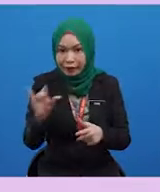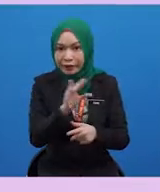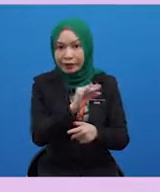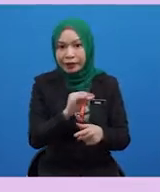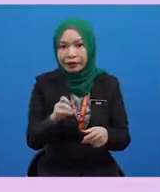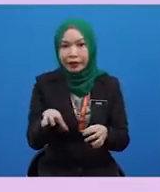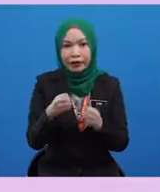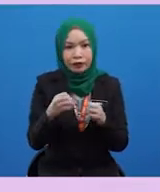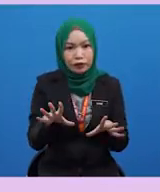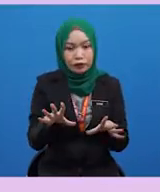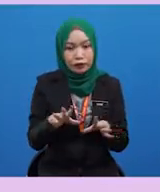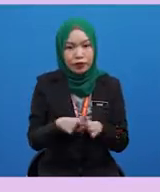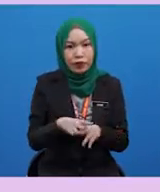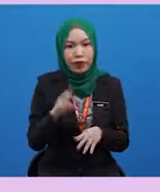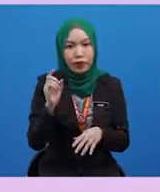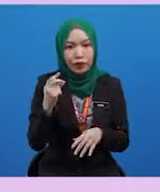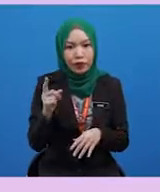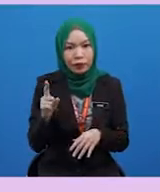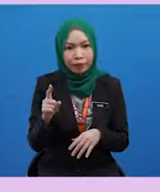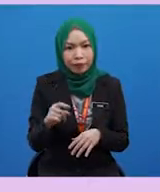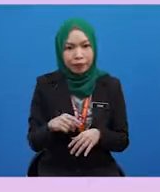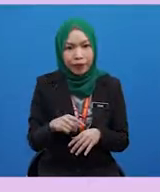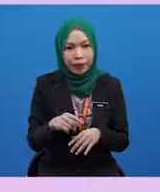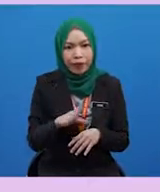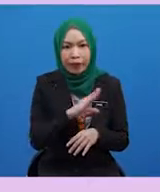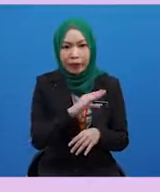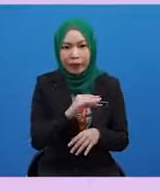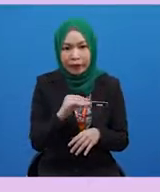pula. Contoh penggunaannya ialah